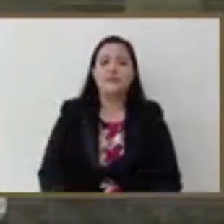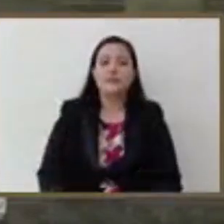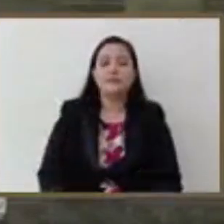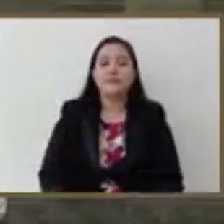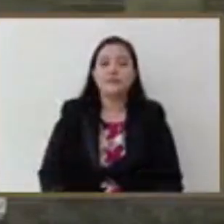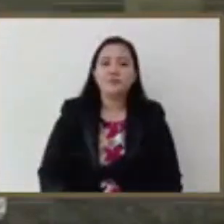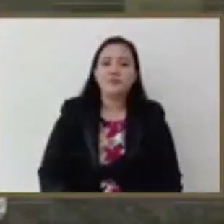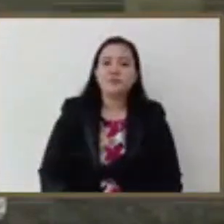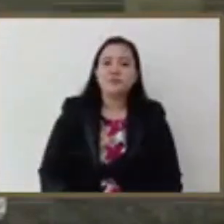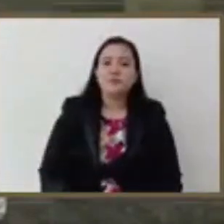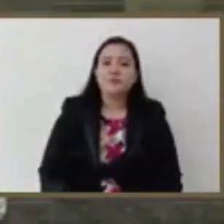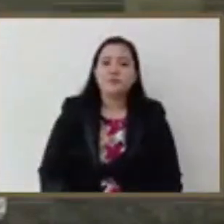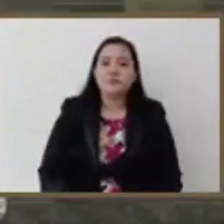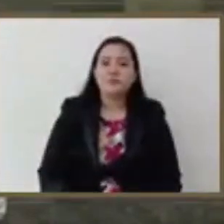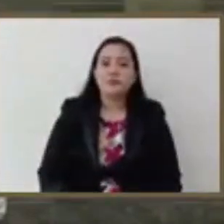Ba?